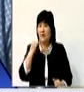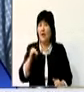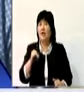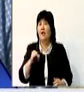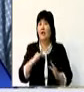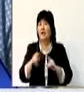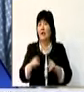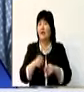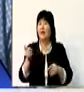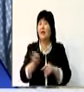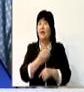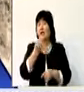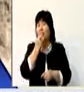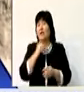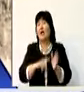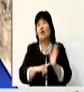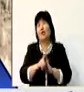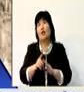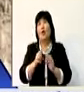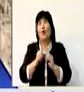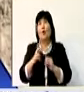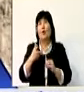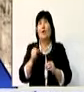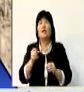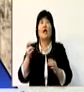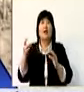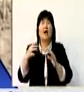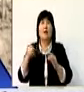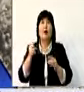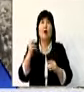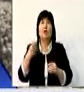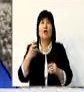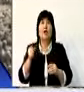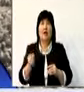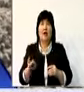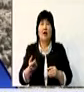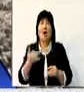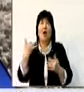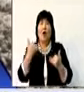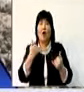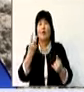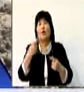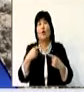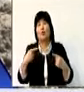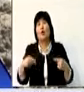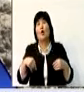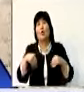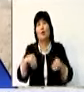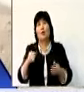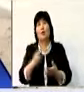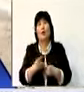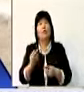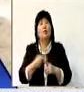осы нарыққа ерте енгізу. 13 гектар қарбыз, 12 гектар қауынның екі түрі көшіріліп жатыр.